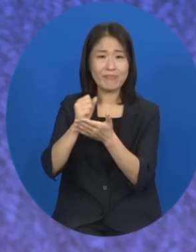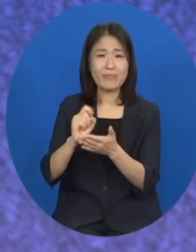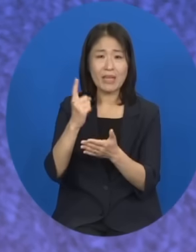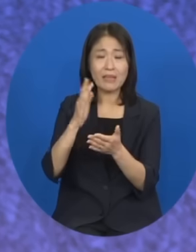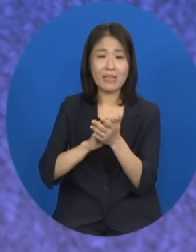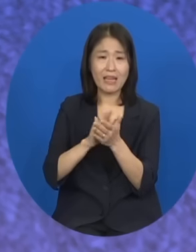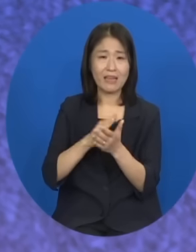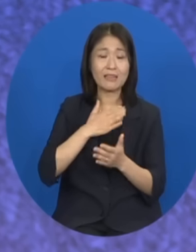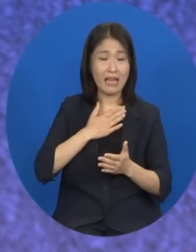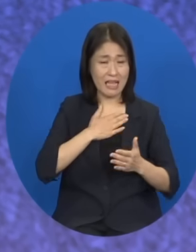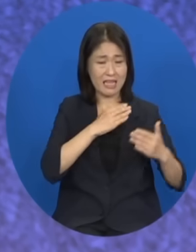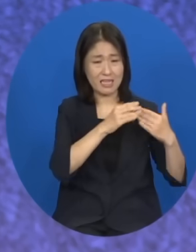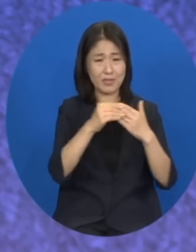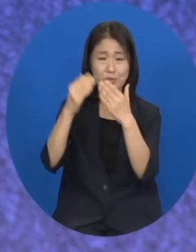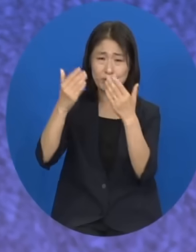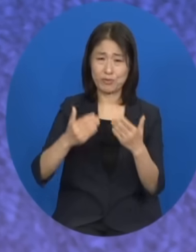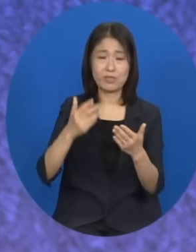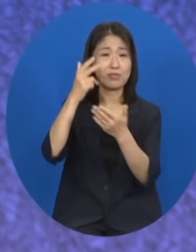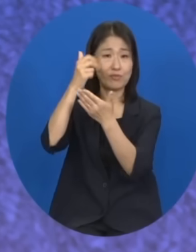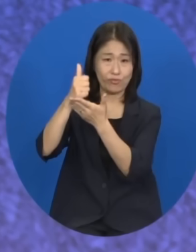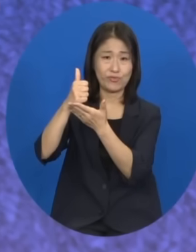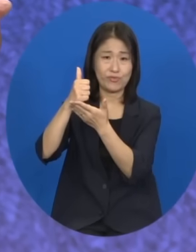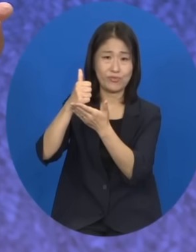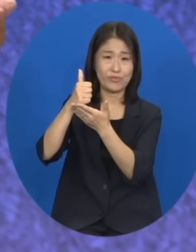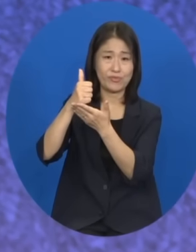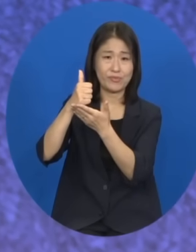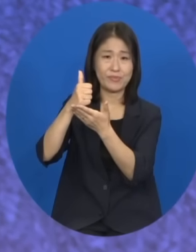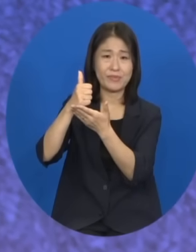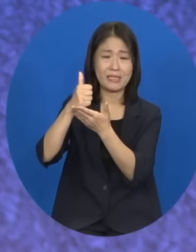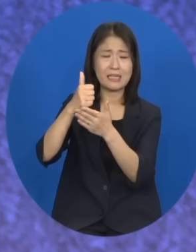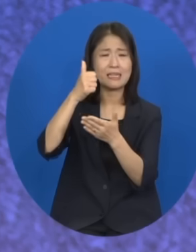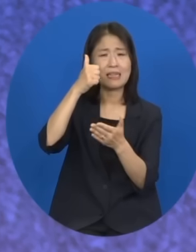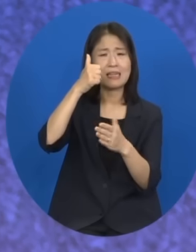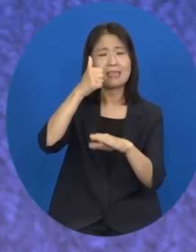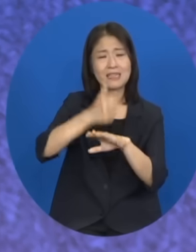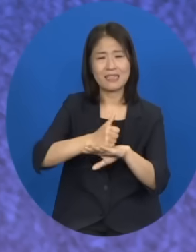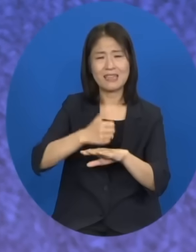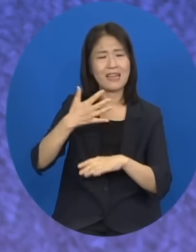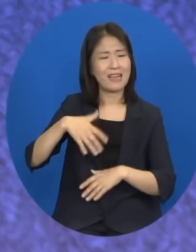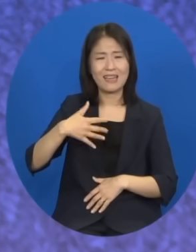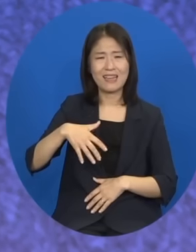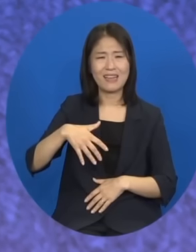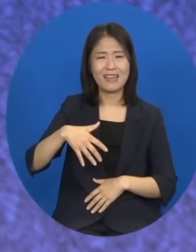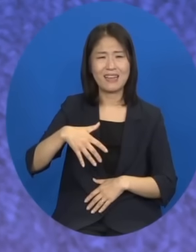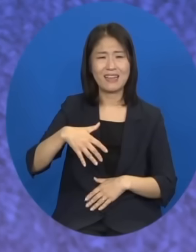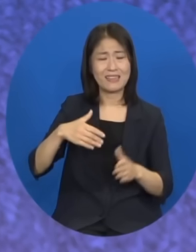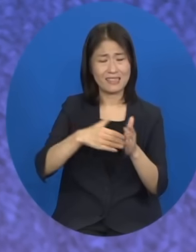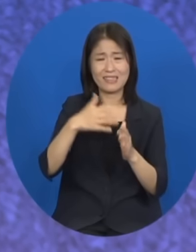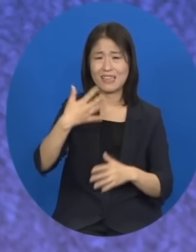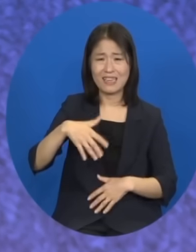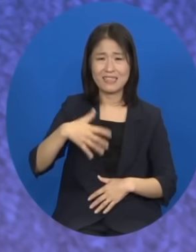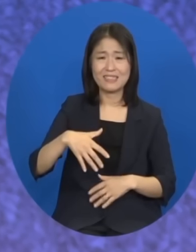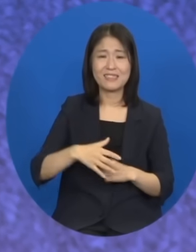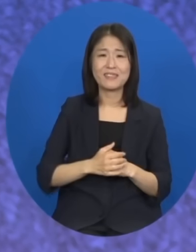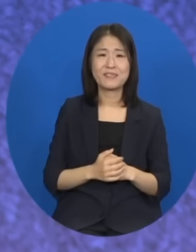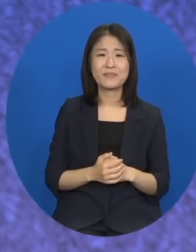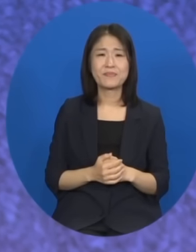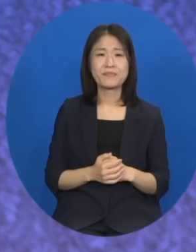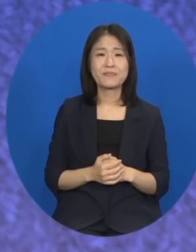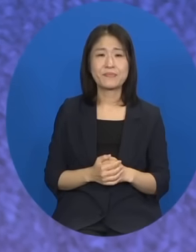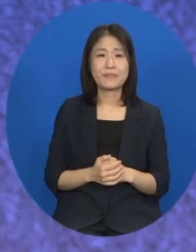여전히 여기까지 인도하고 계시다면 아직까지 끝은 아닌 거예요. 아, 주님, 저는 이 시간 다시